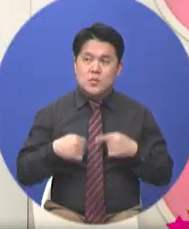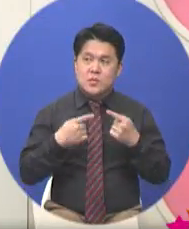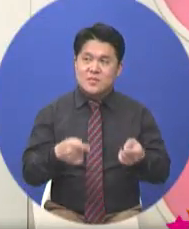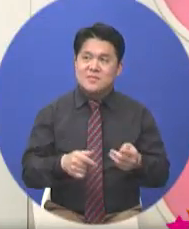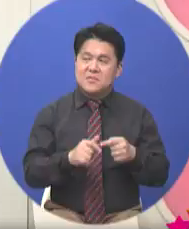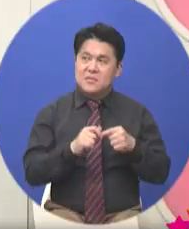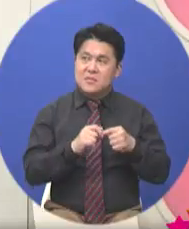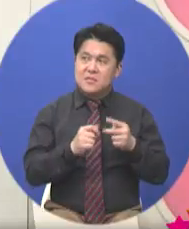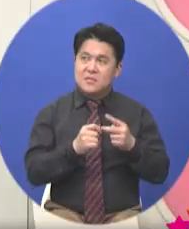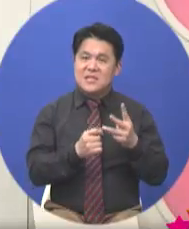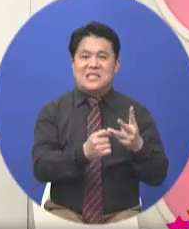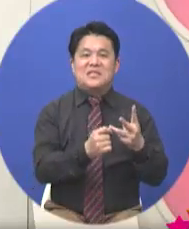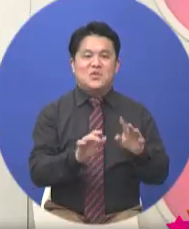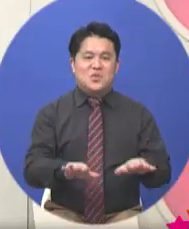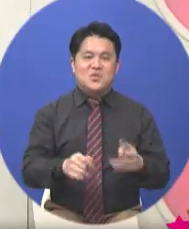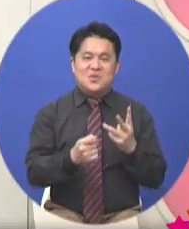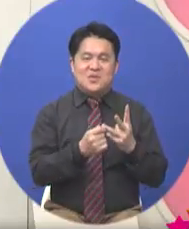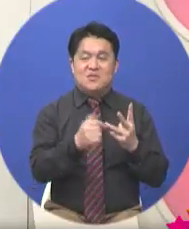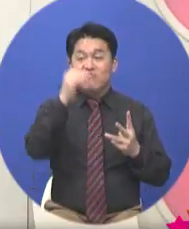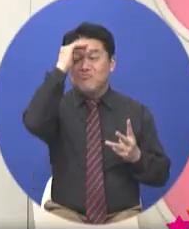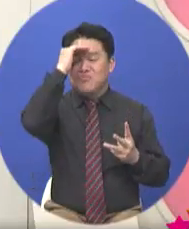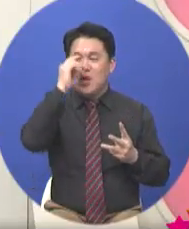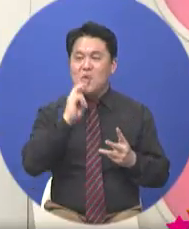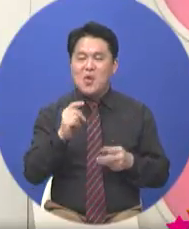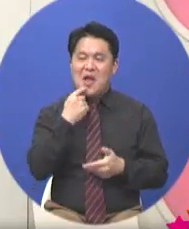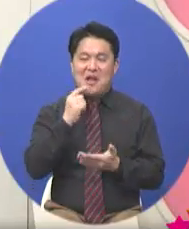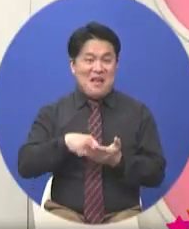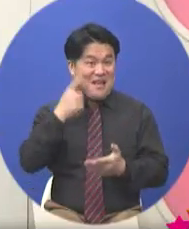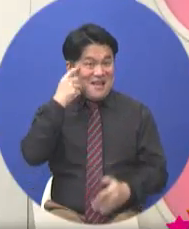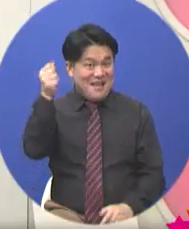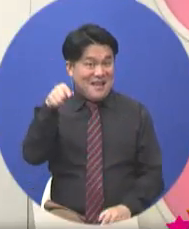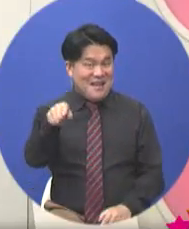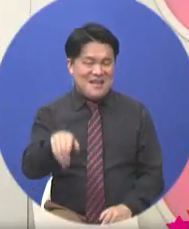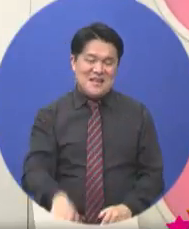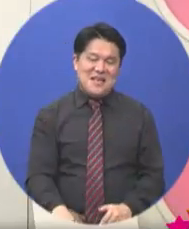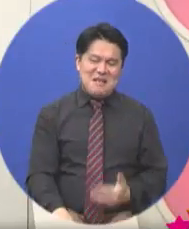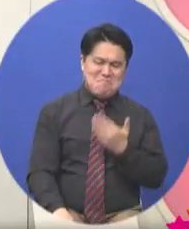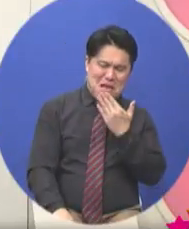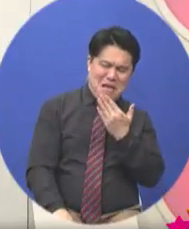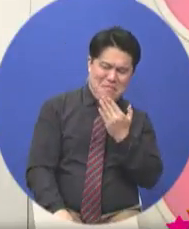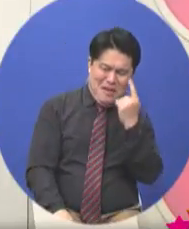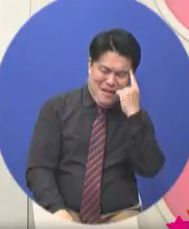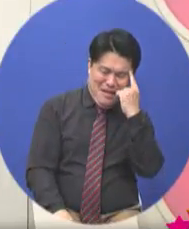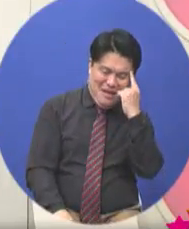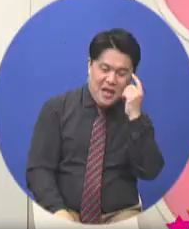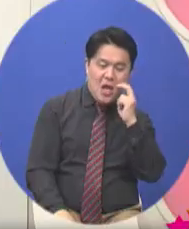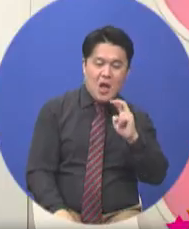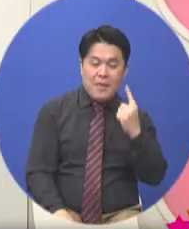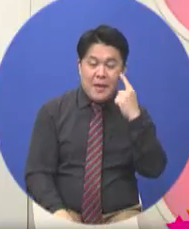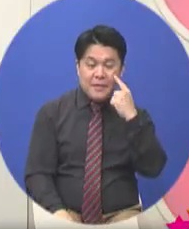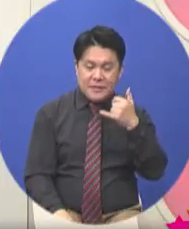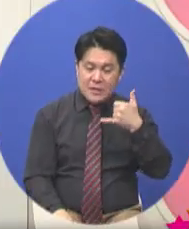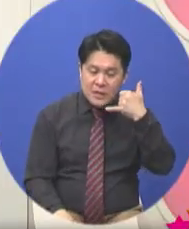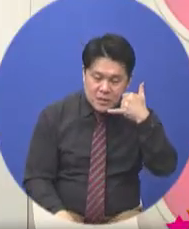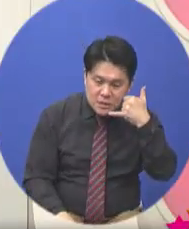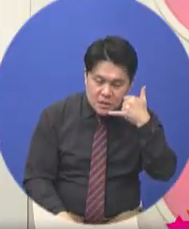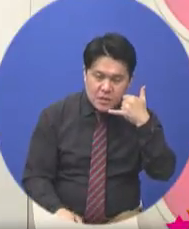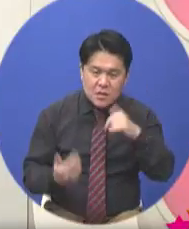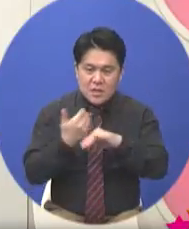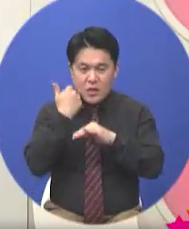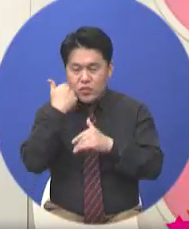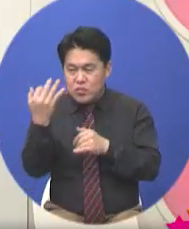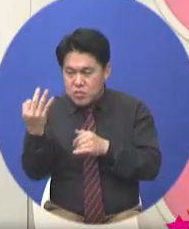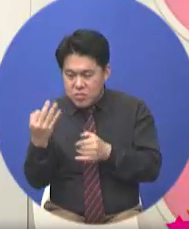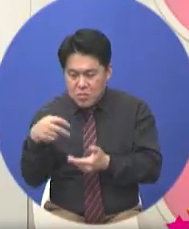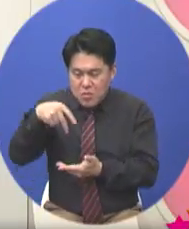번째인데. 네. 세 번째인데. 이게 구경할 적에는 참 쉬운 것 같고. 예. 이렇게 해보니까. 네. 남 앞에 나가서 부르는 것보다 더